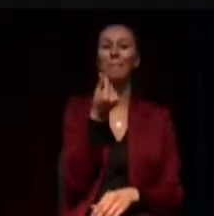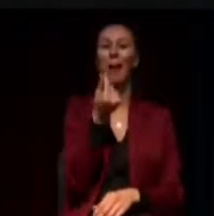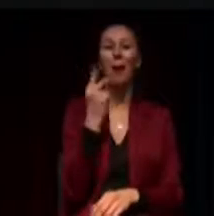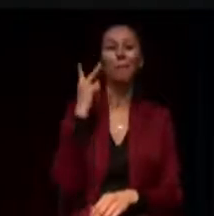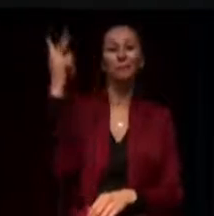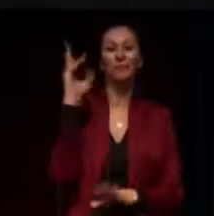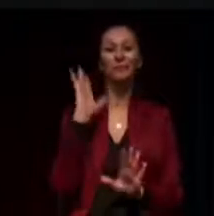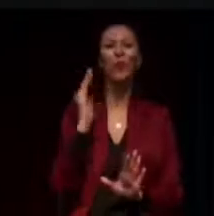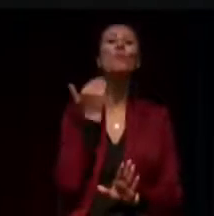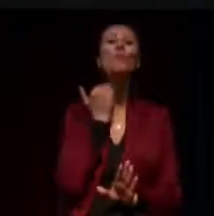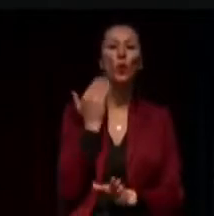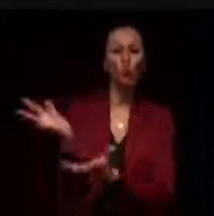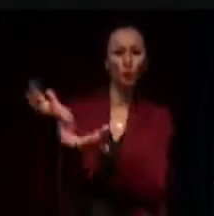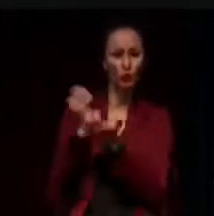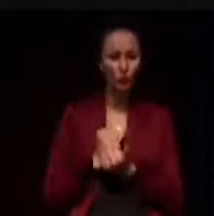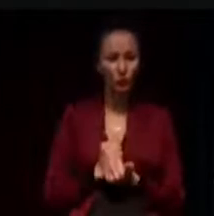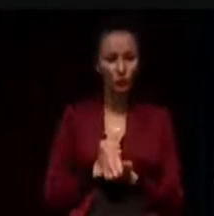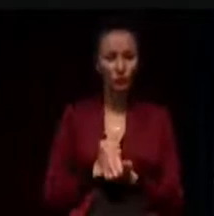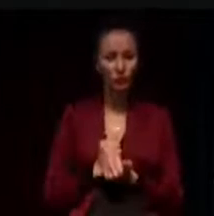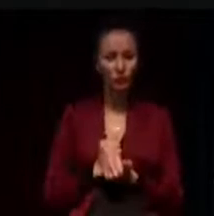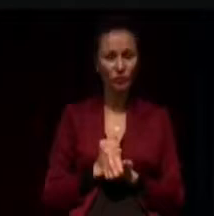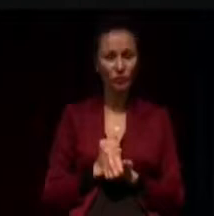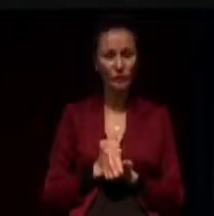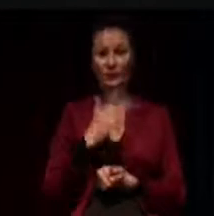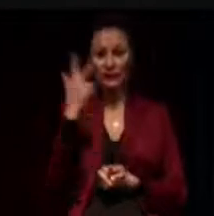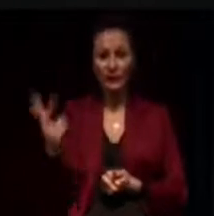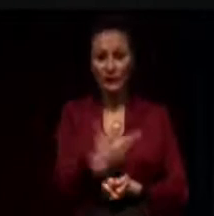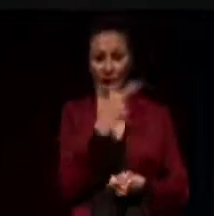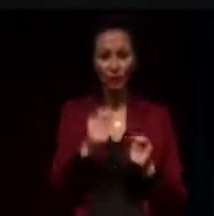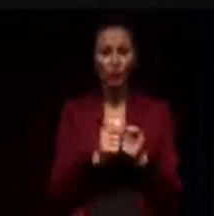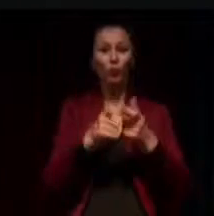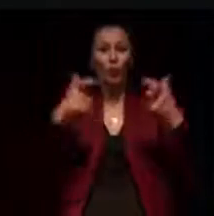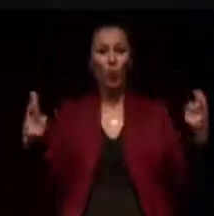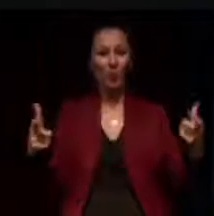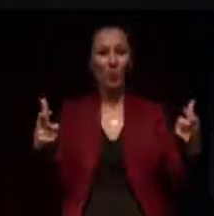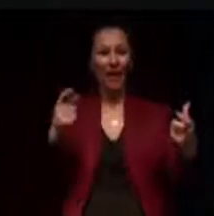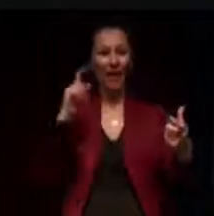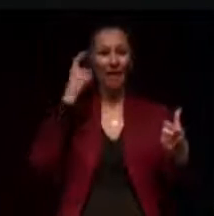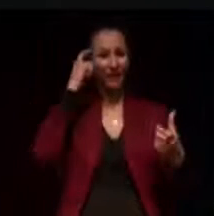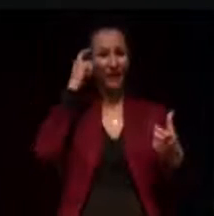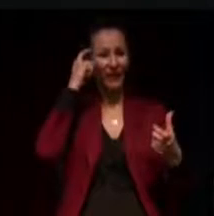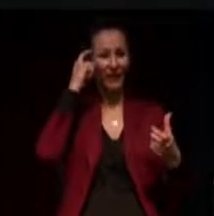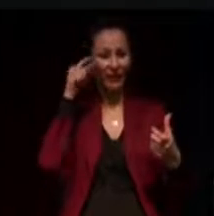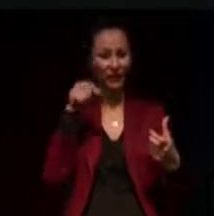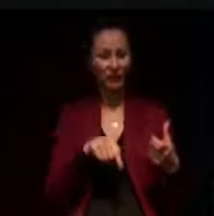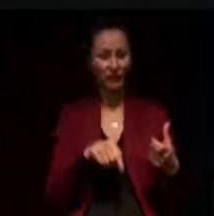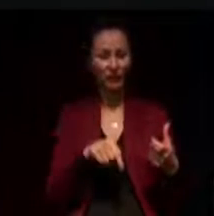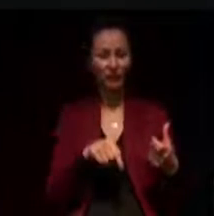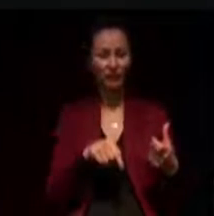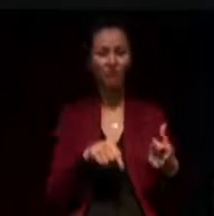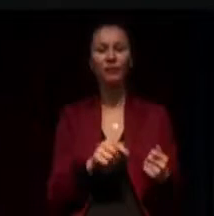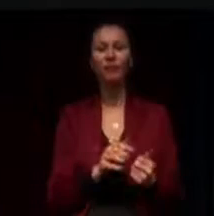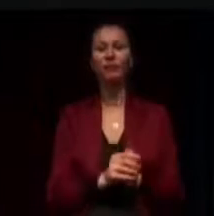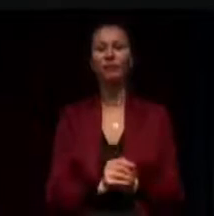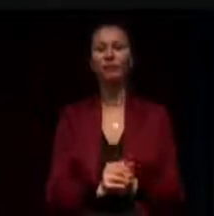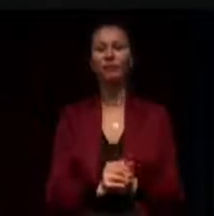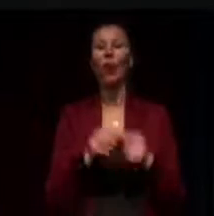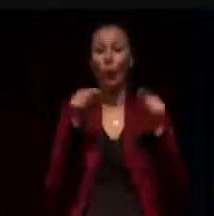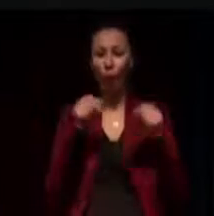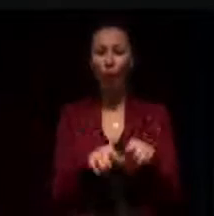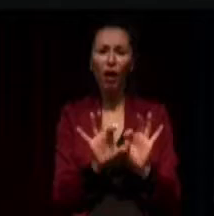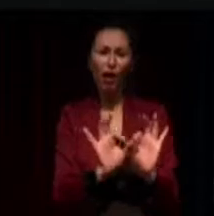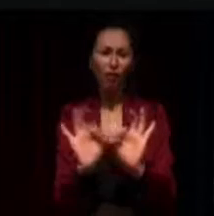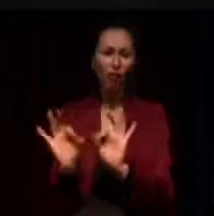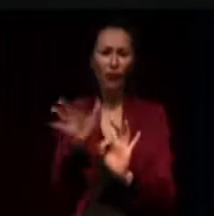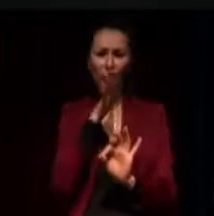elin parasıyla borçlanıp hızlı büyümenin, aslında fiktif bir büyüme tabii ki bu. Bunun